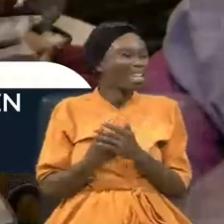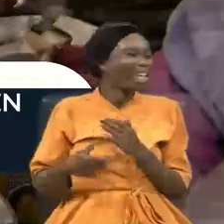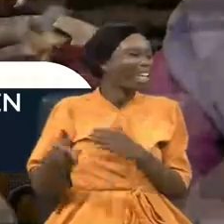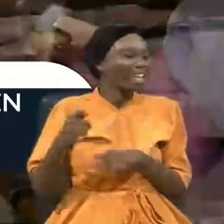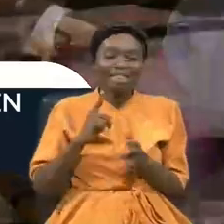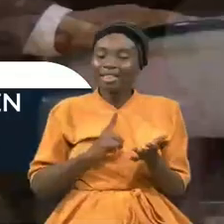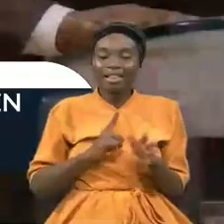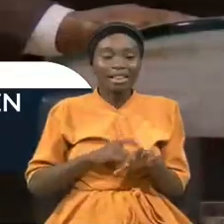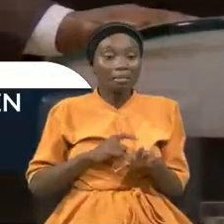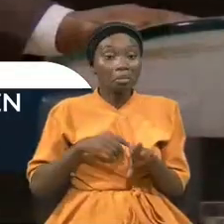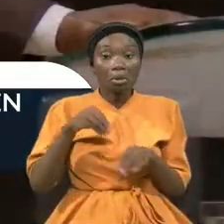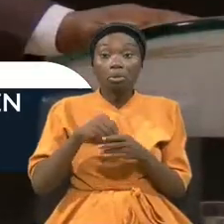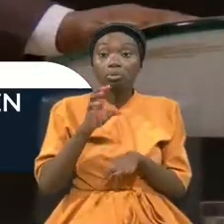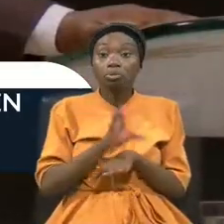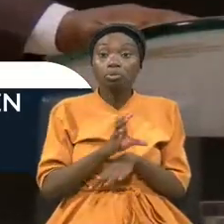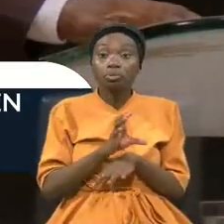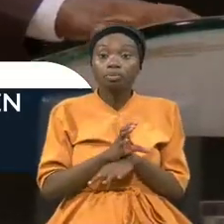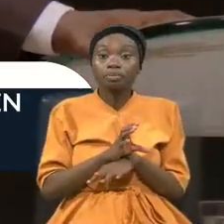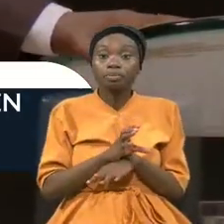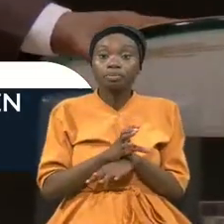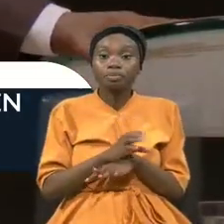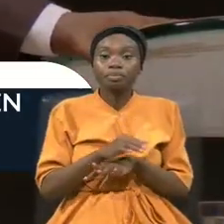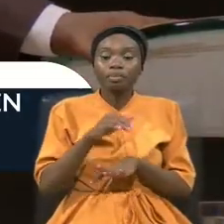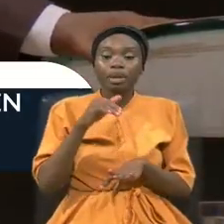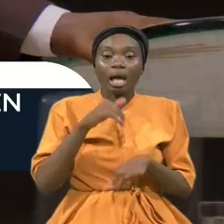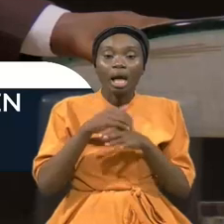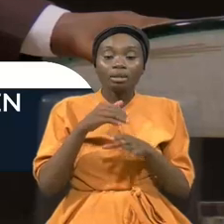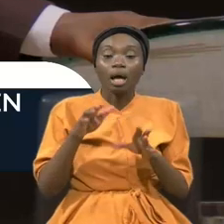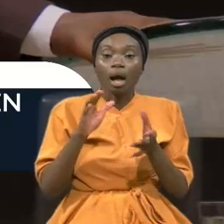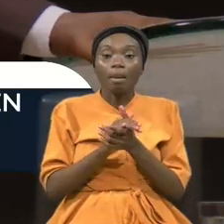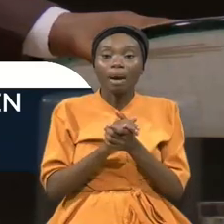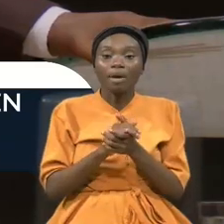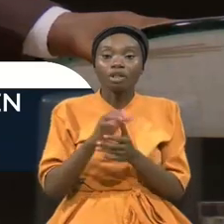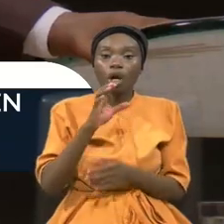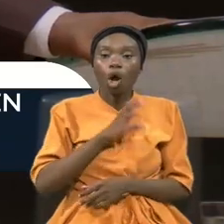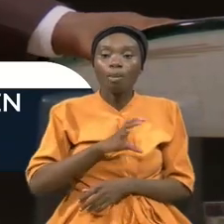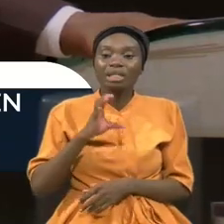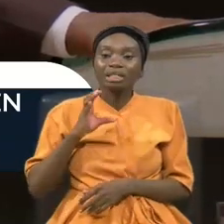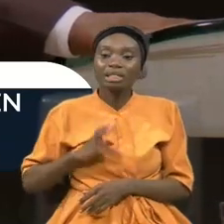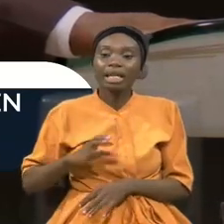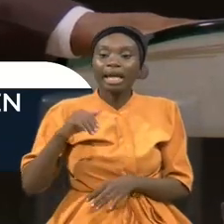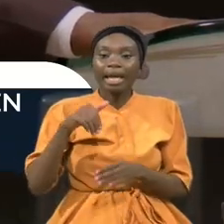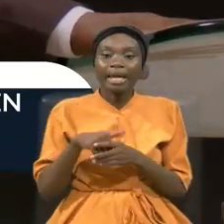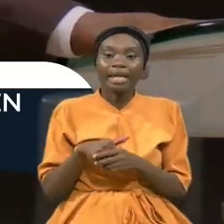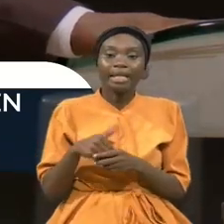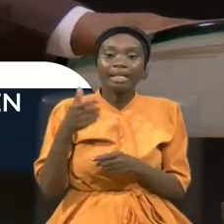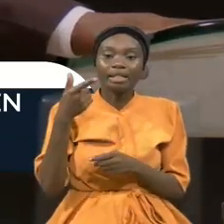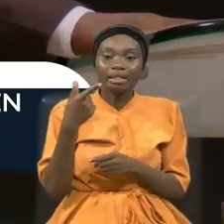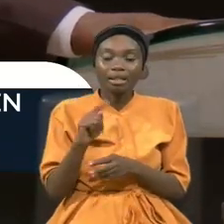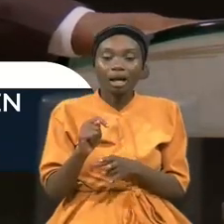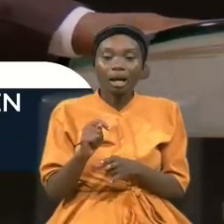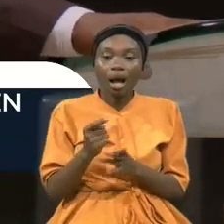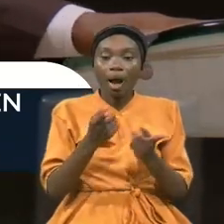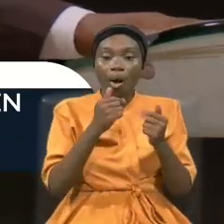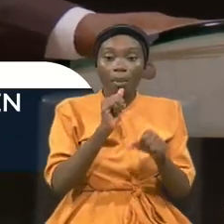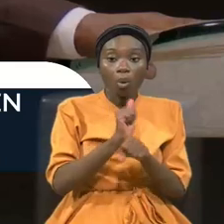Proverbe 28, 21. Il n'est pas bon d'avoir égard aux personnes à l'église, au comité de mariage, en